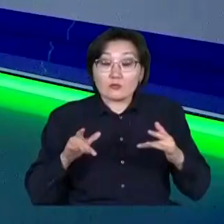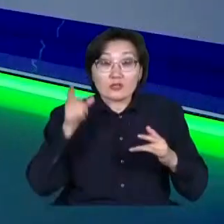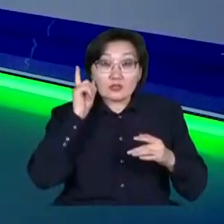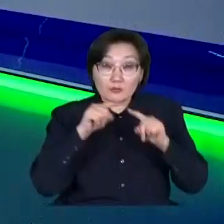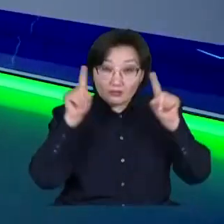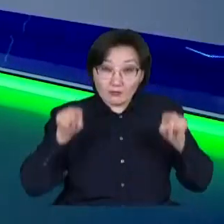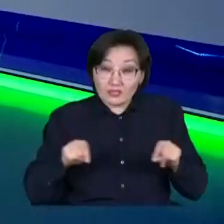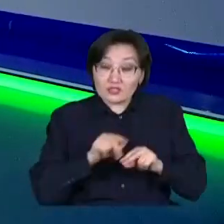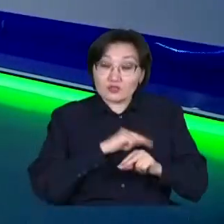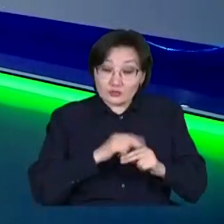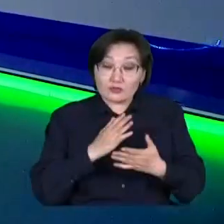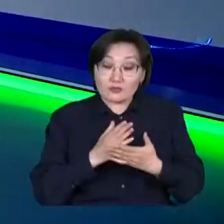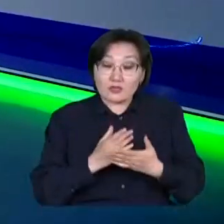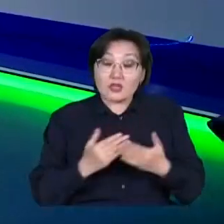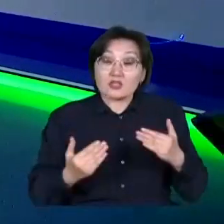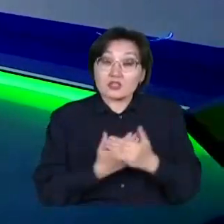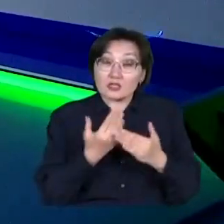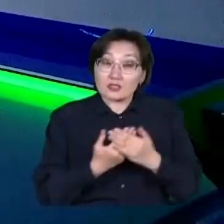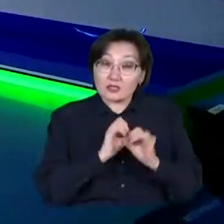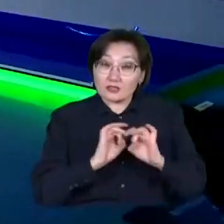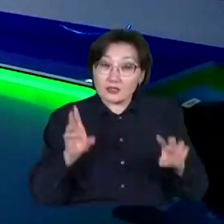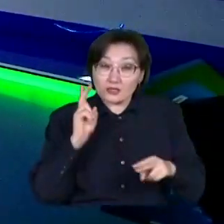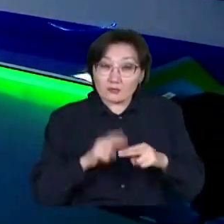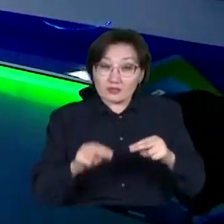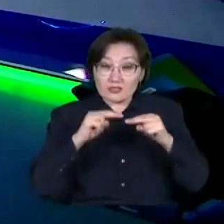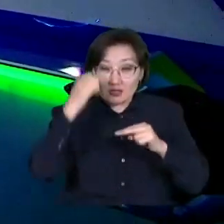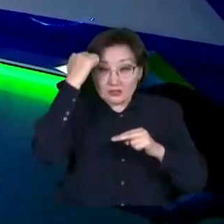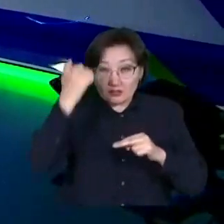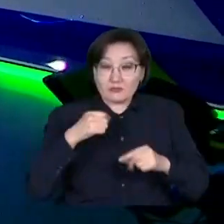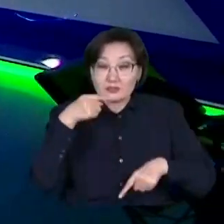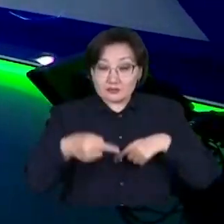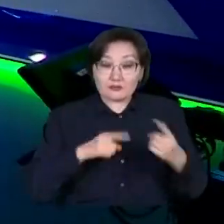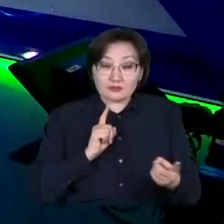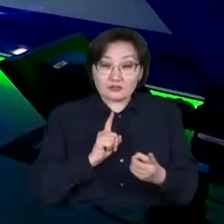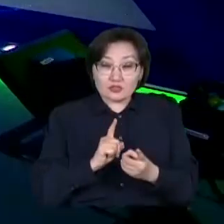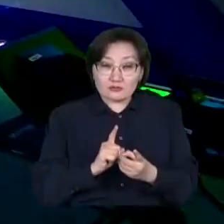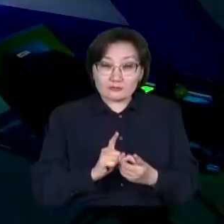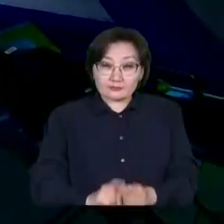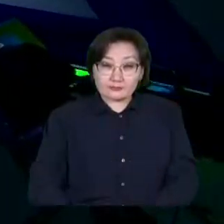желідегі парақшамызда іске қосылды. Осымен бүгінге айтарымыз тәмәм, аман сау болыңыздар.